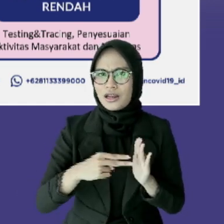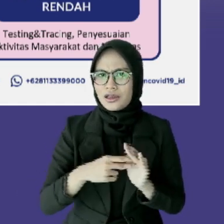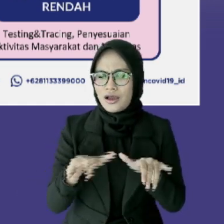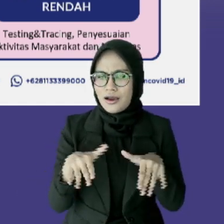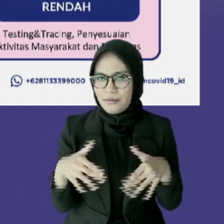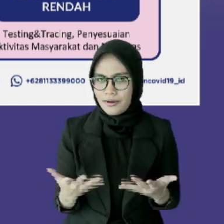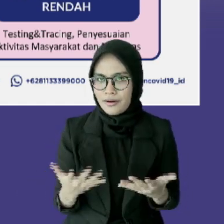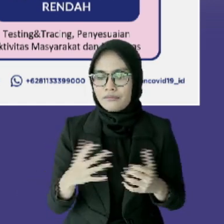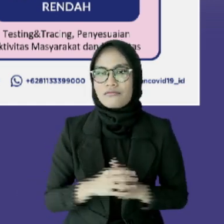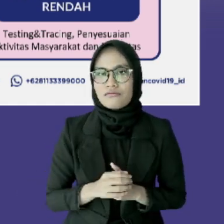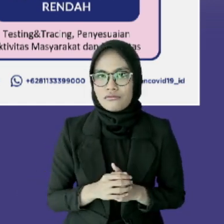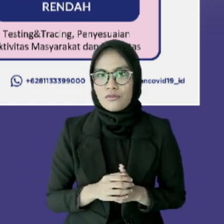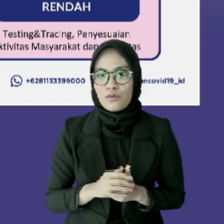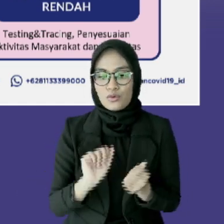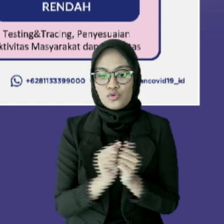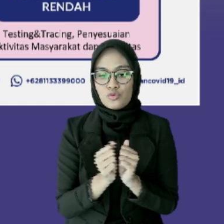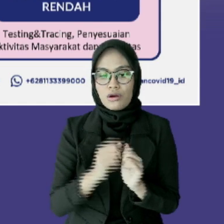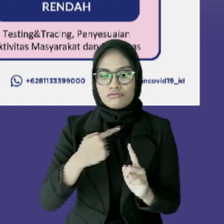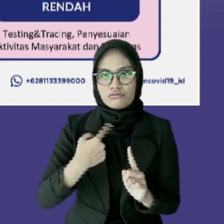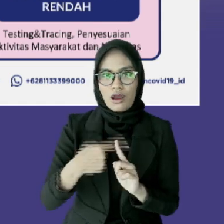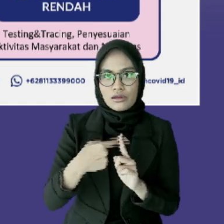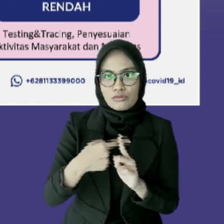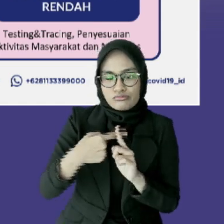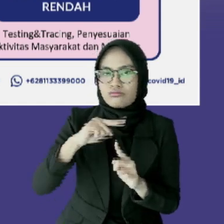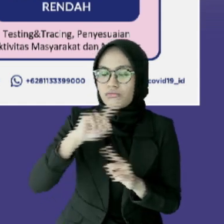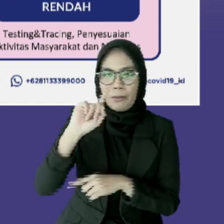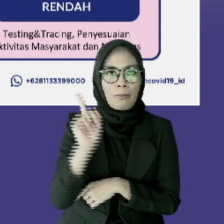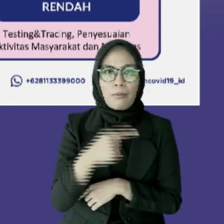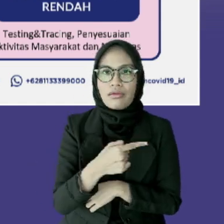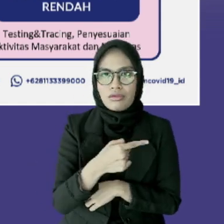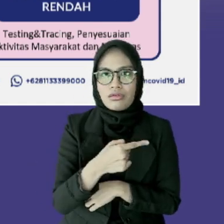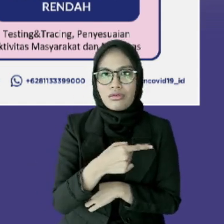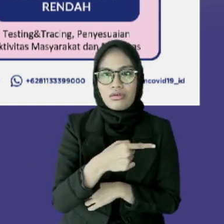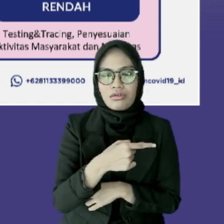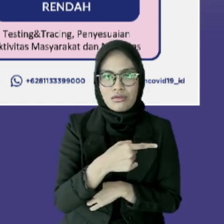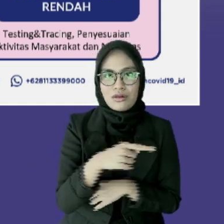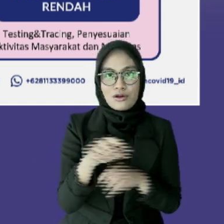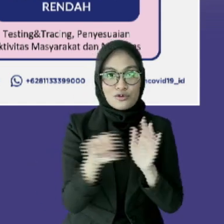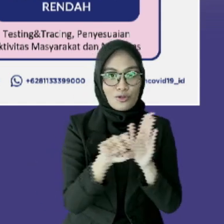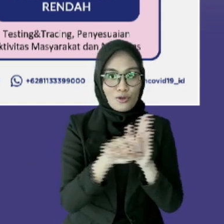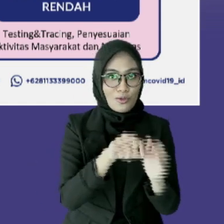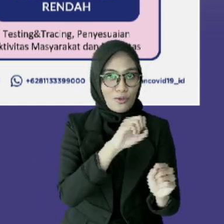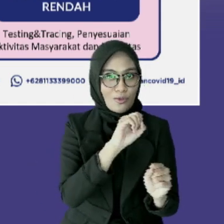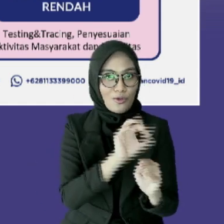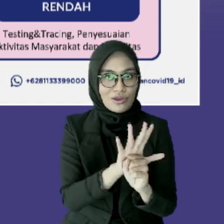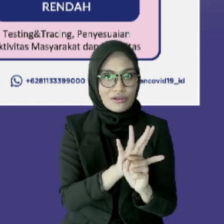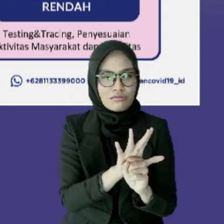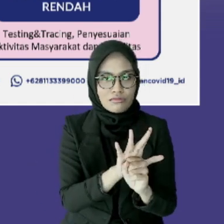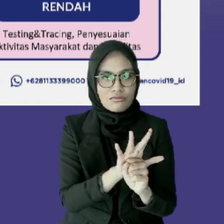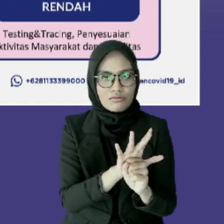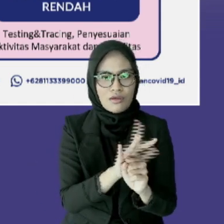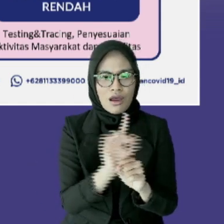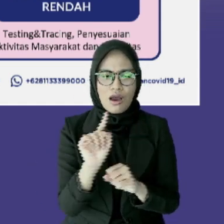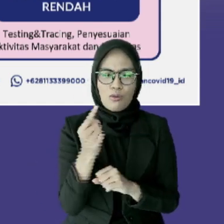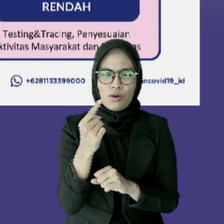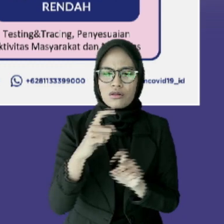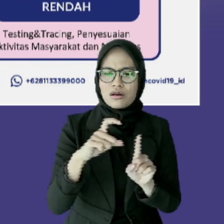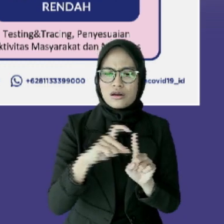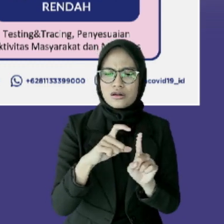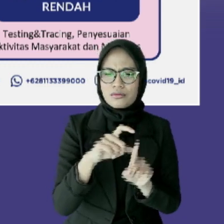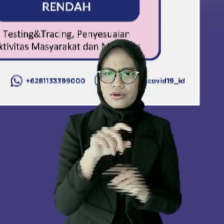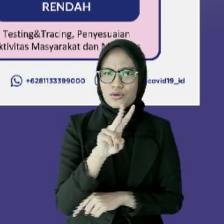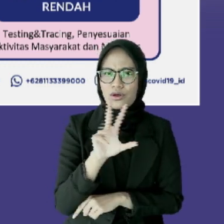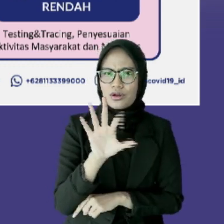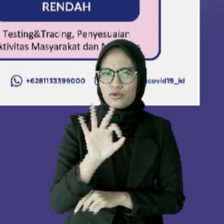peningkatan kasus yang tepat di wilayah tertentu contohnya Taufik 19 yang awalnya ditemukan pada bulan